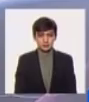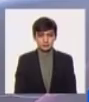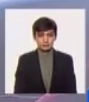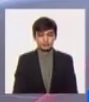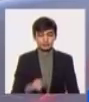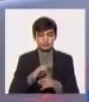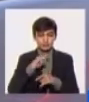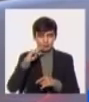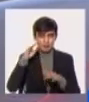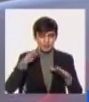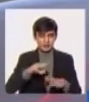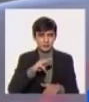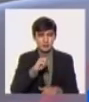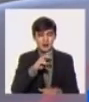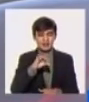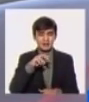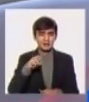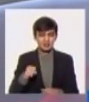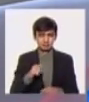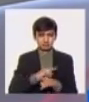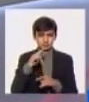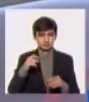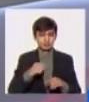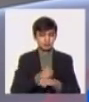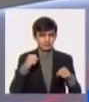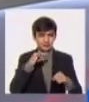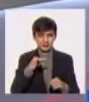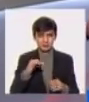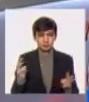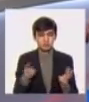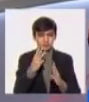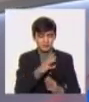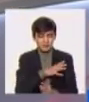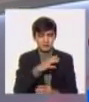В аэропорту Манилы на Филиппинах взорвался и сгорел самолет,